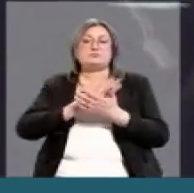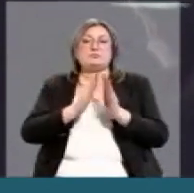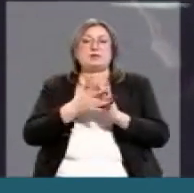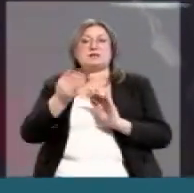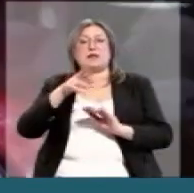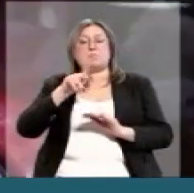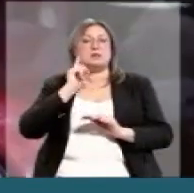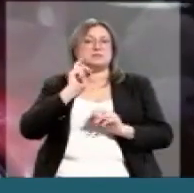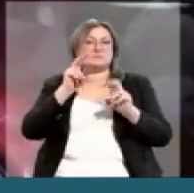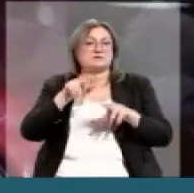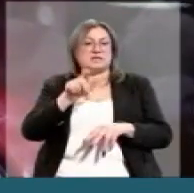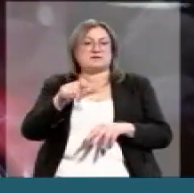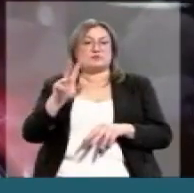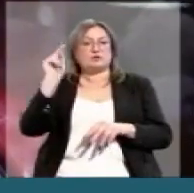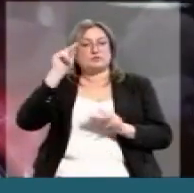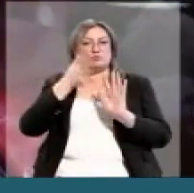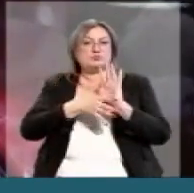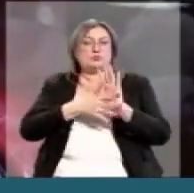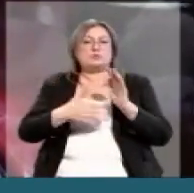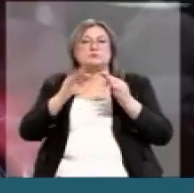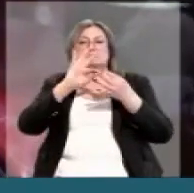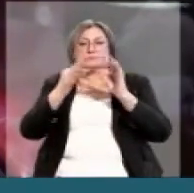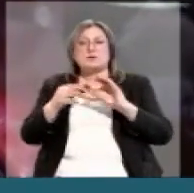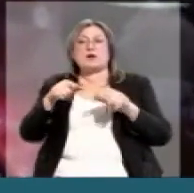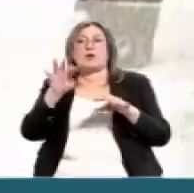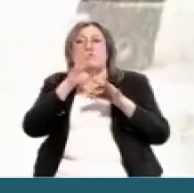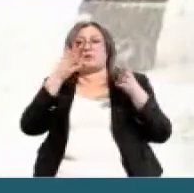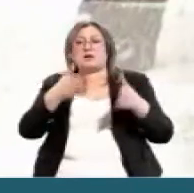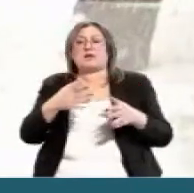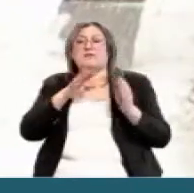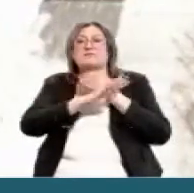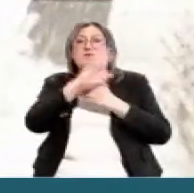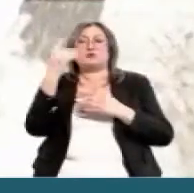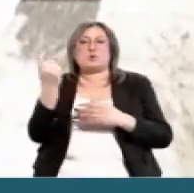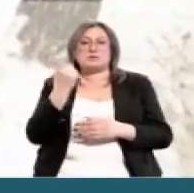молодых специалистов, которые осваивают все тонкости сферы лесного хозяйства.